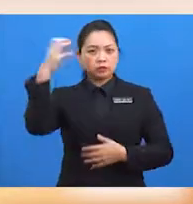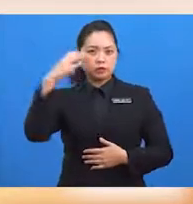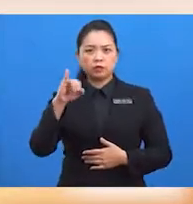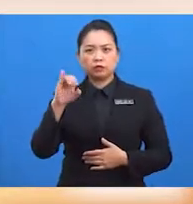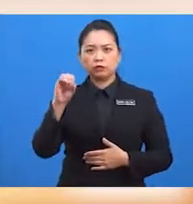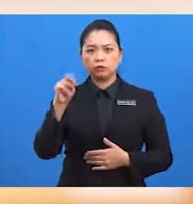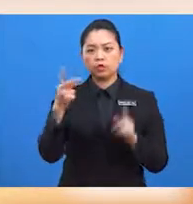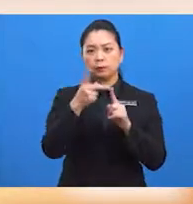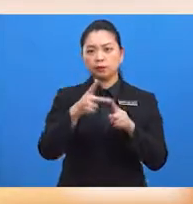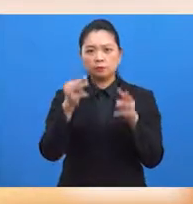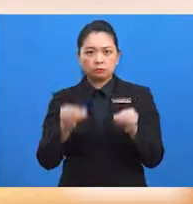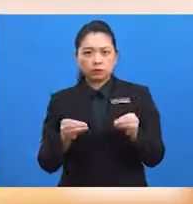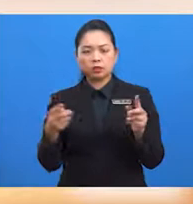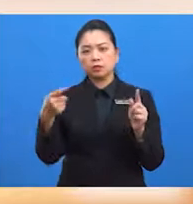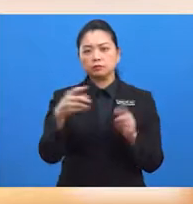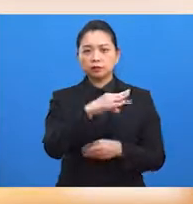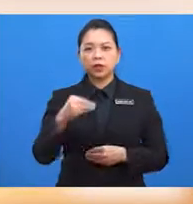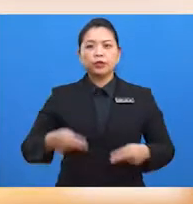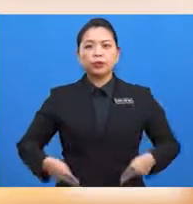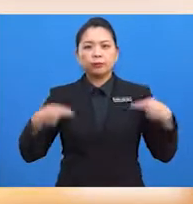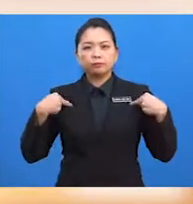manusia dan kehidupan